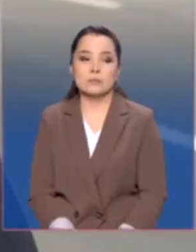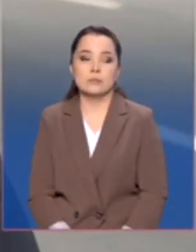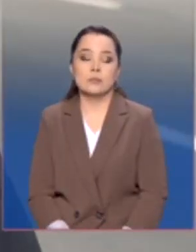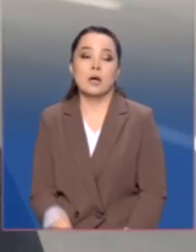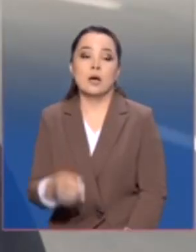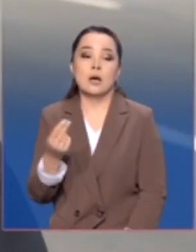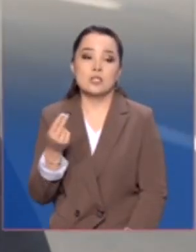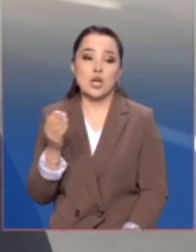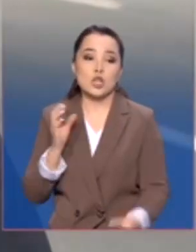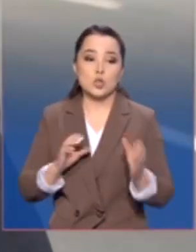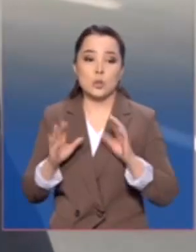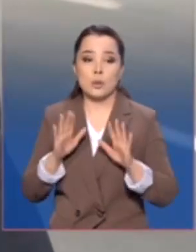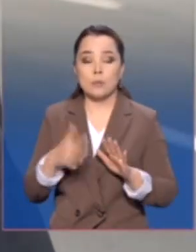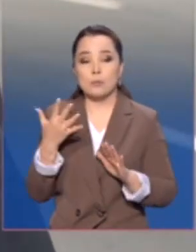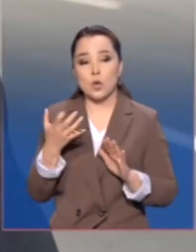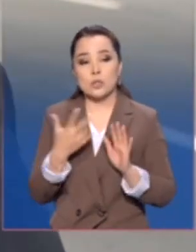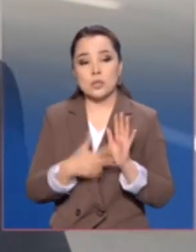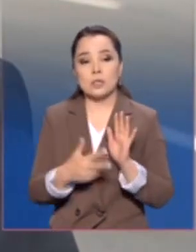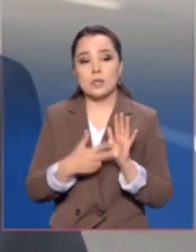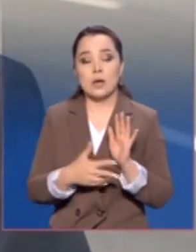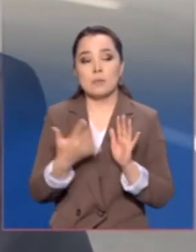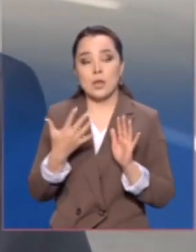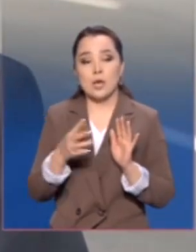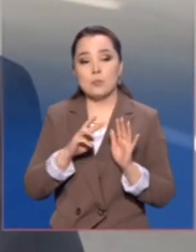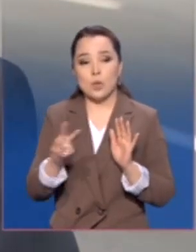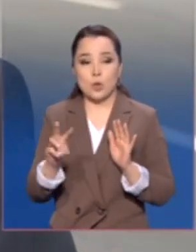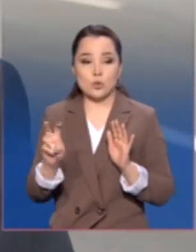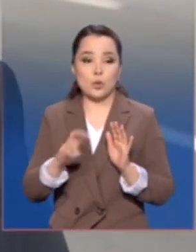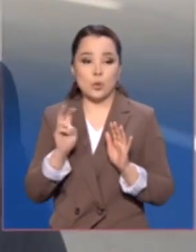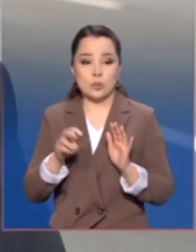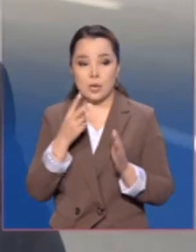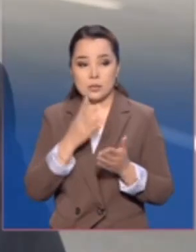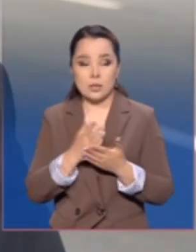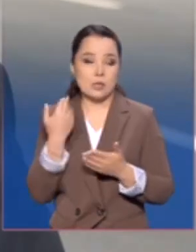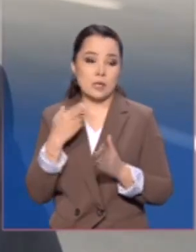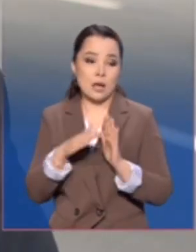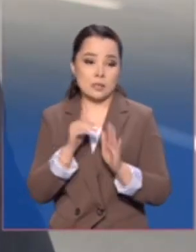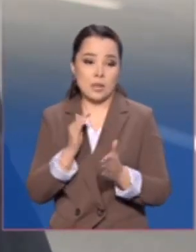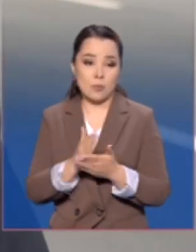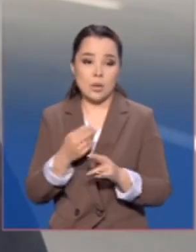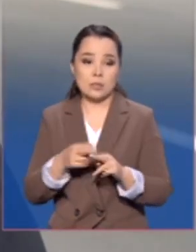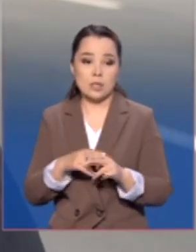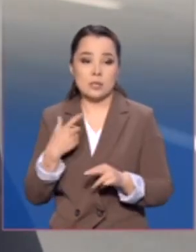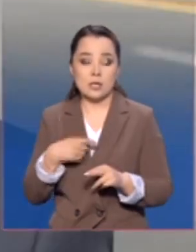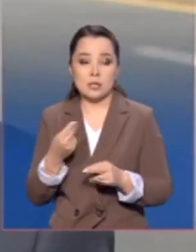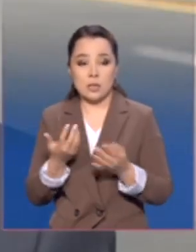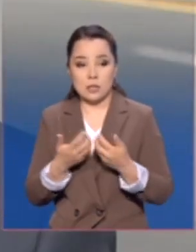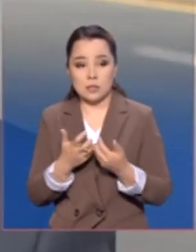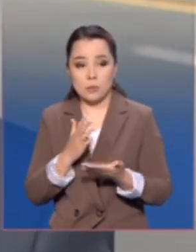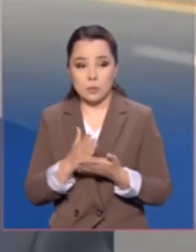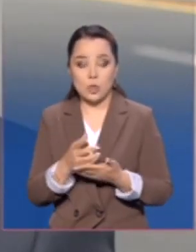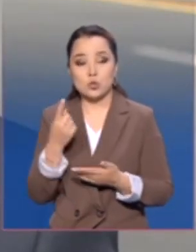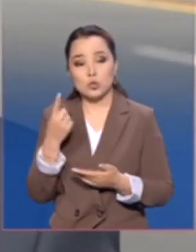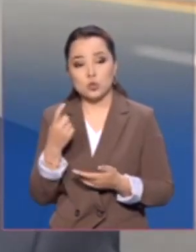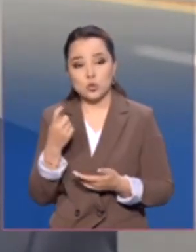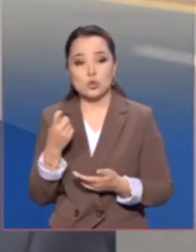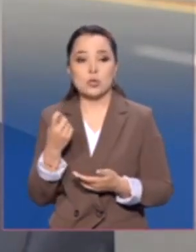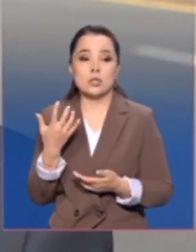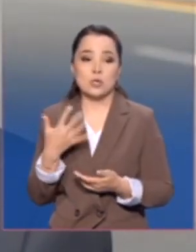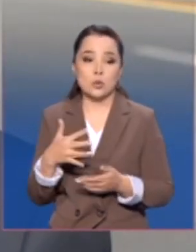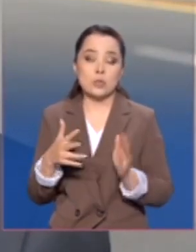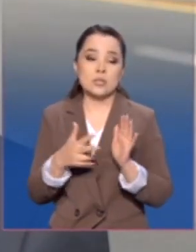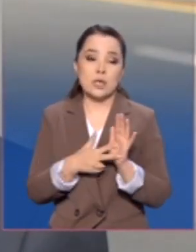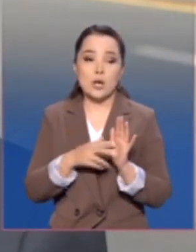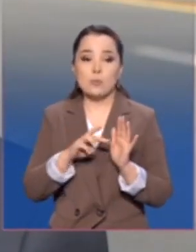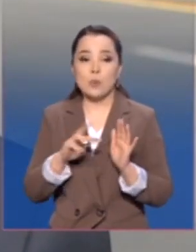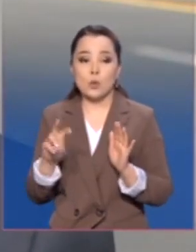Қаржы институттардан біздер 585 миллион доллар қарыз алдық. Өзіміздің қаражат есебінен біздер 158